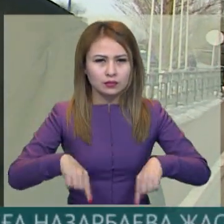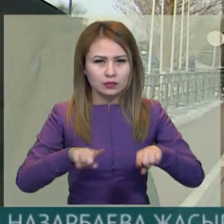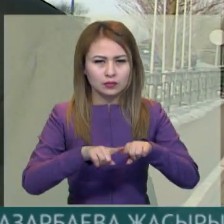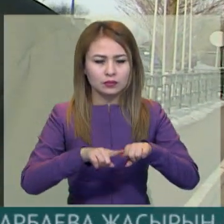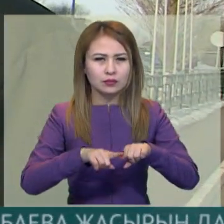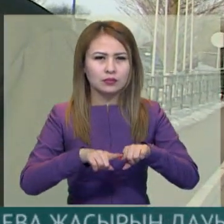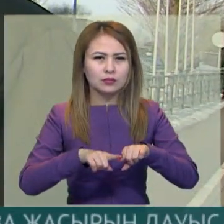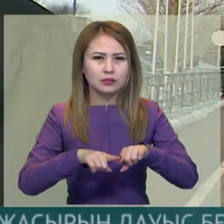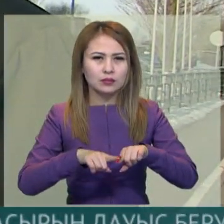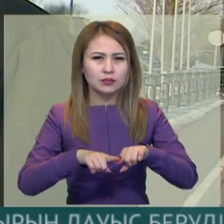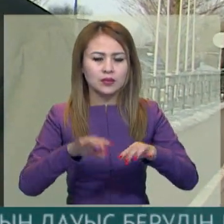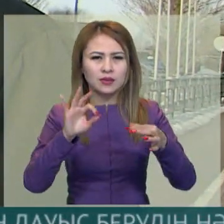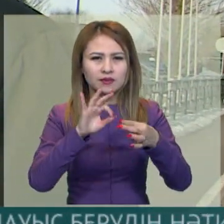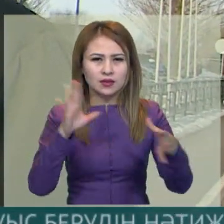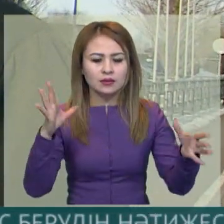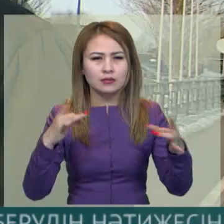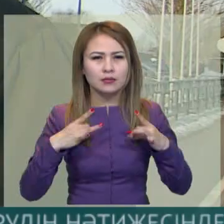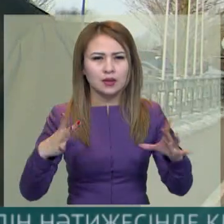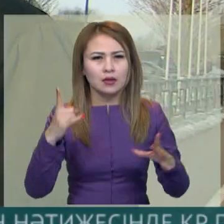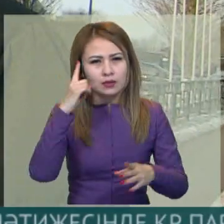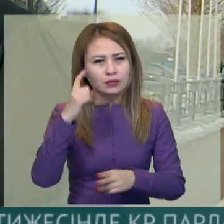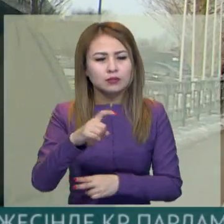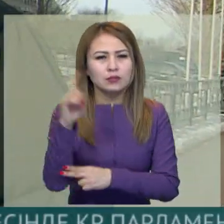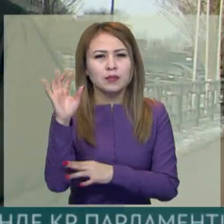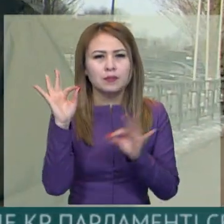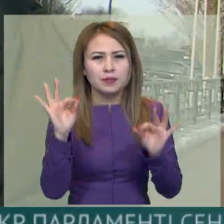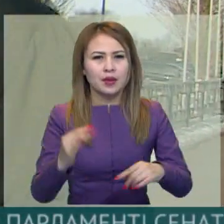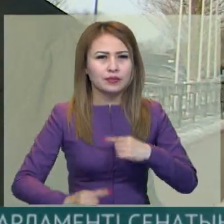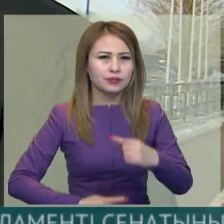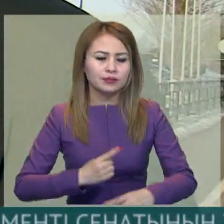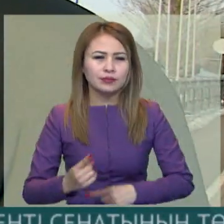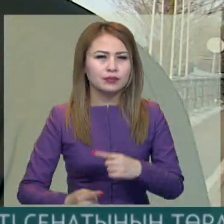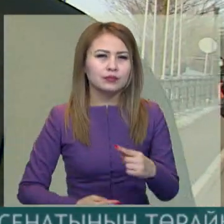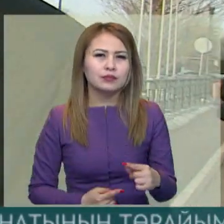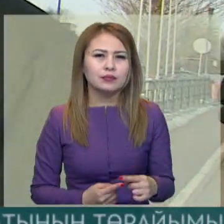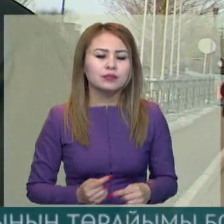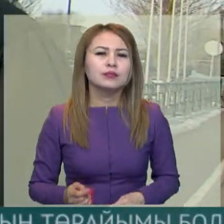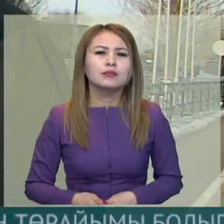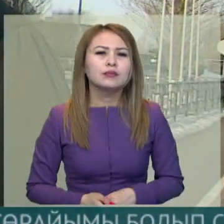осы тәуелсіздігімізді тік ұстап, қасырдан қасырға және